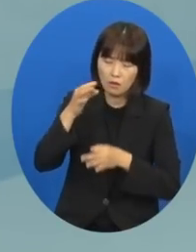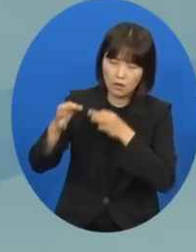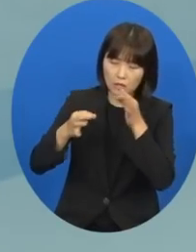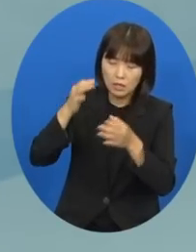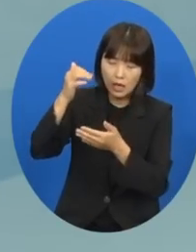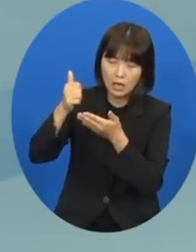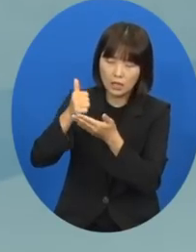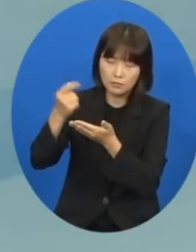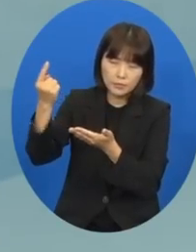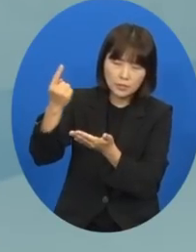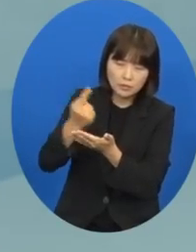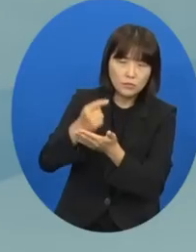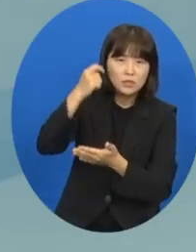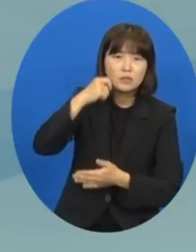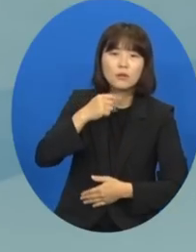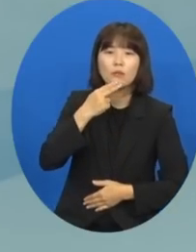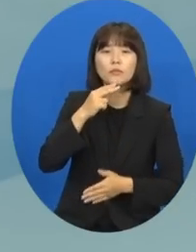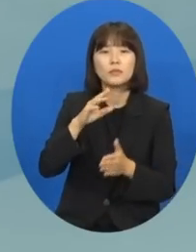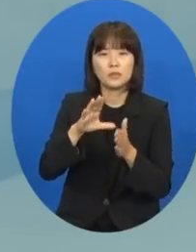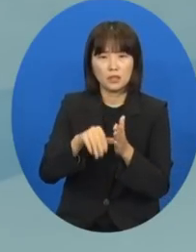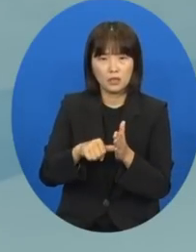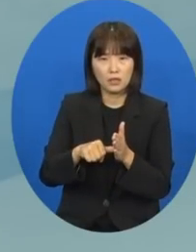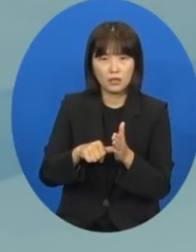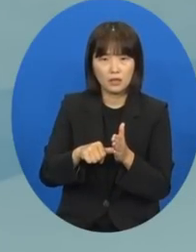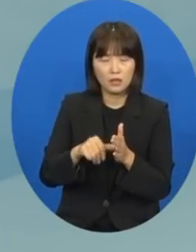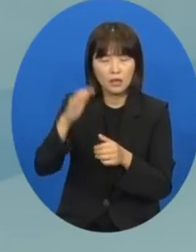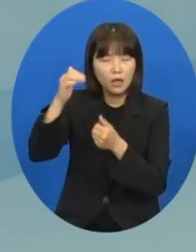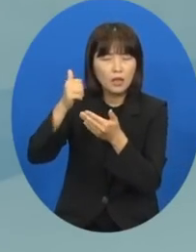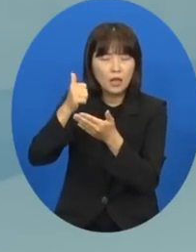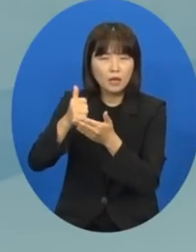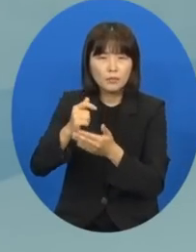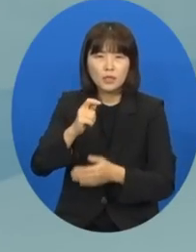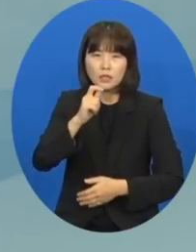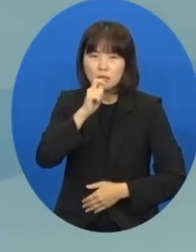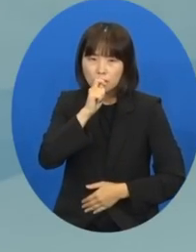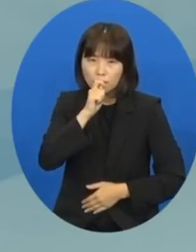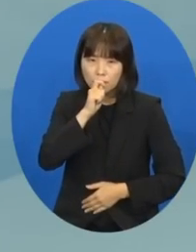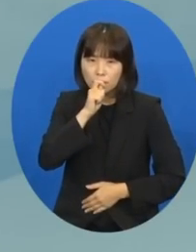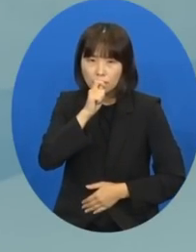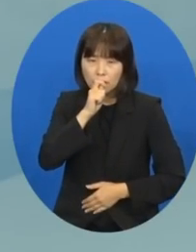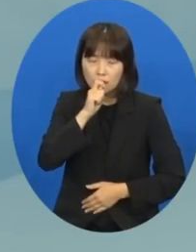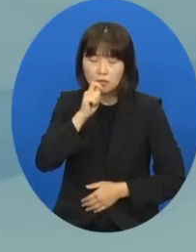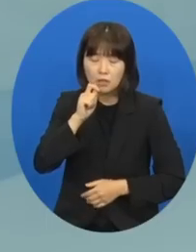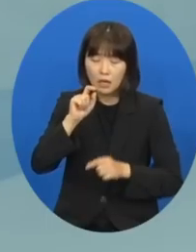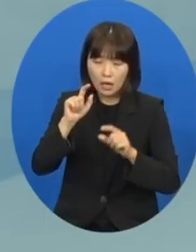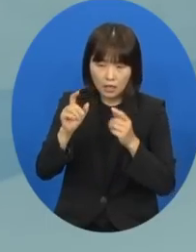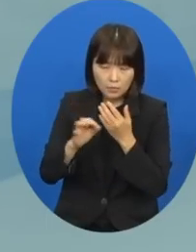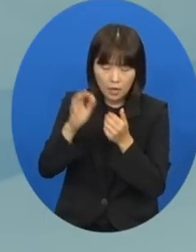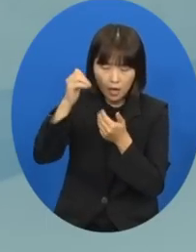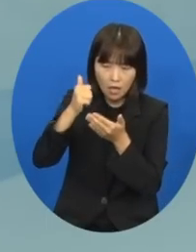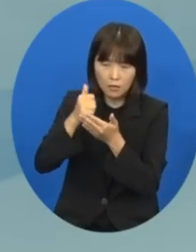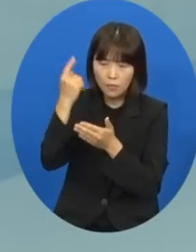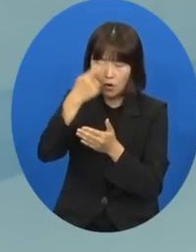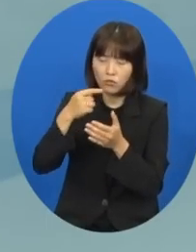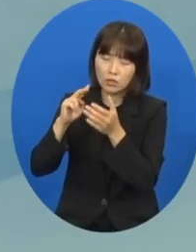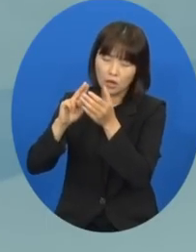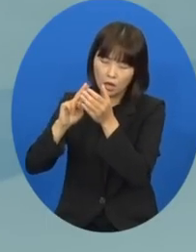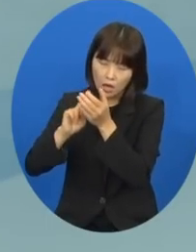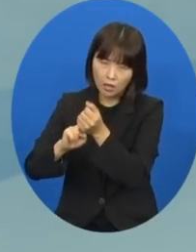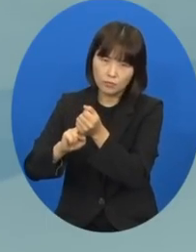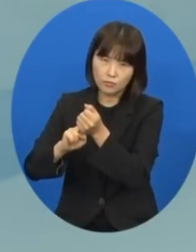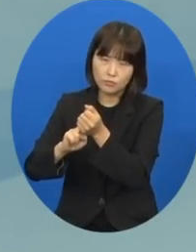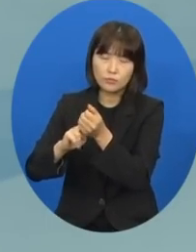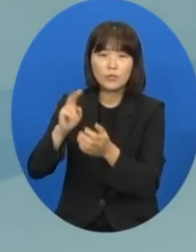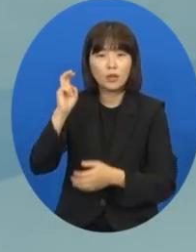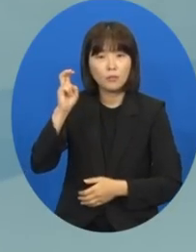부르짖어도 그분의 임재가 느껴지지 않을 때 어쩌면 그것은 하나님이 침묵 하시는 것이자 그분의 얼굴을 감추신 것인지도